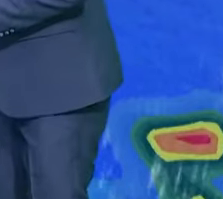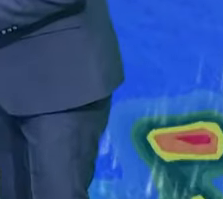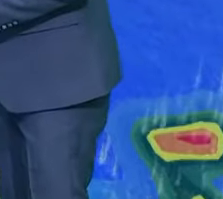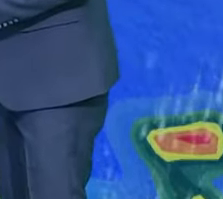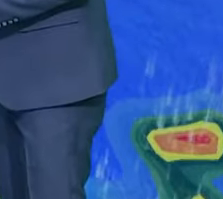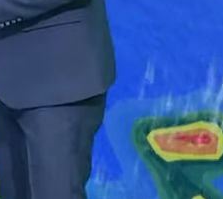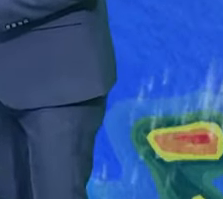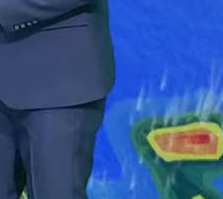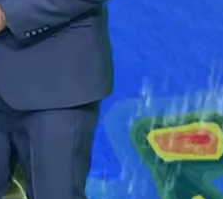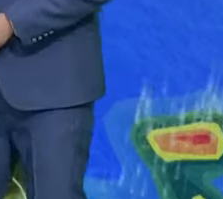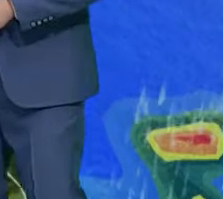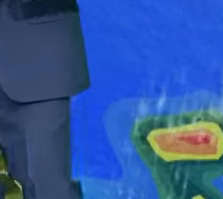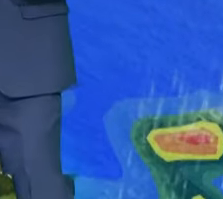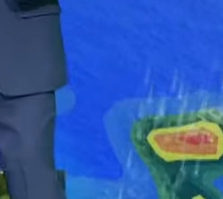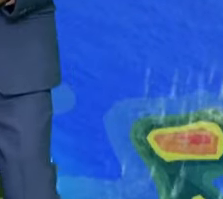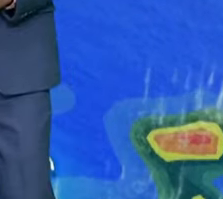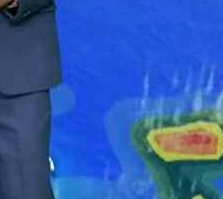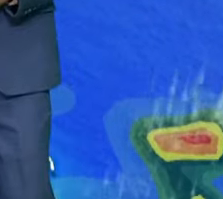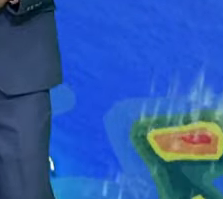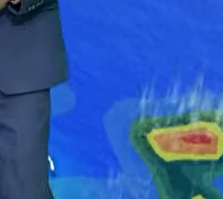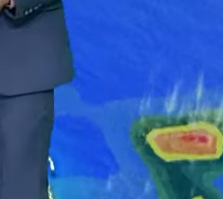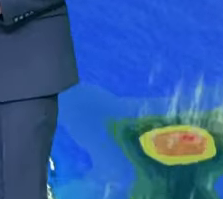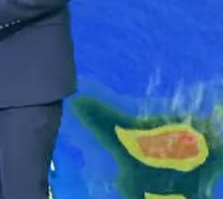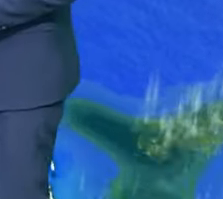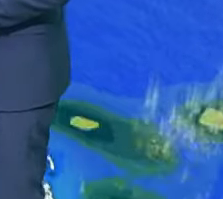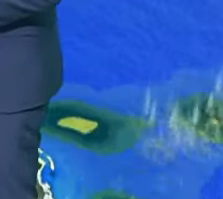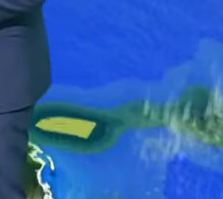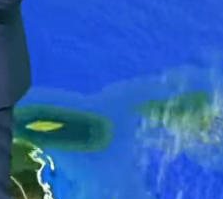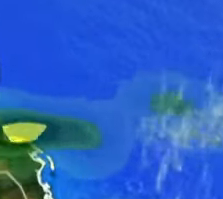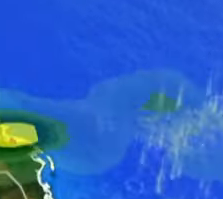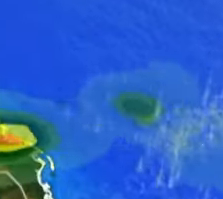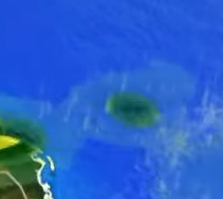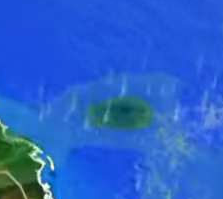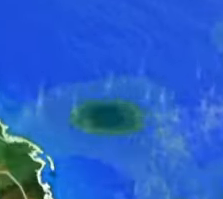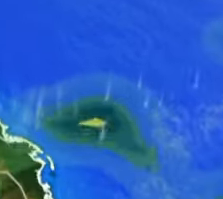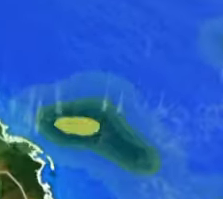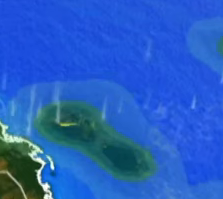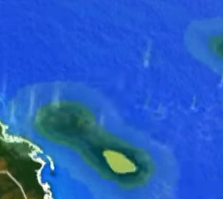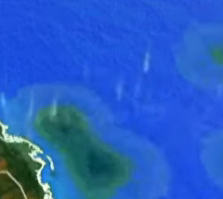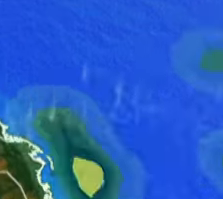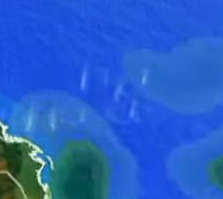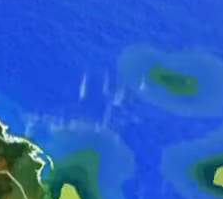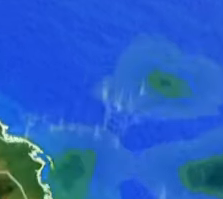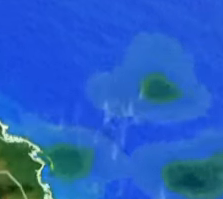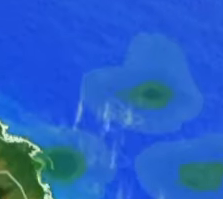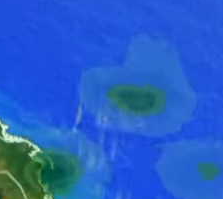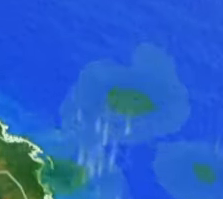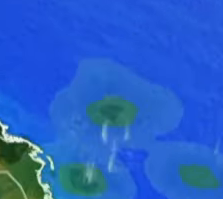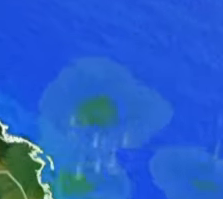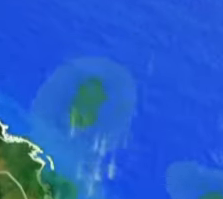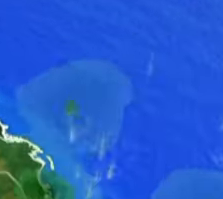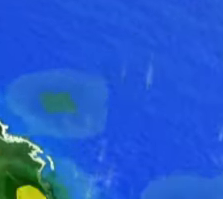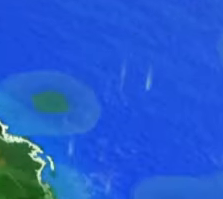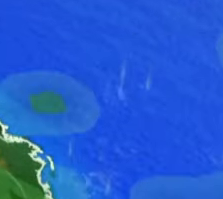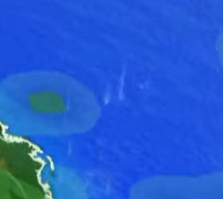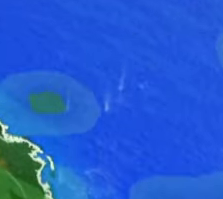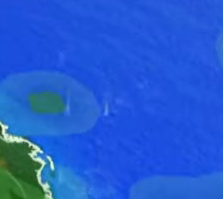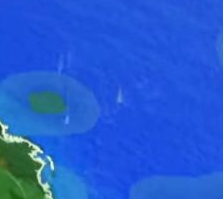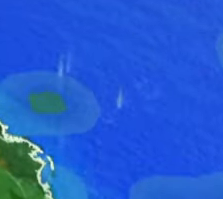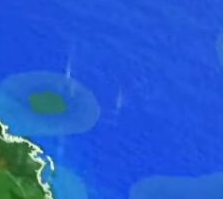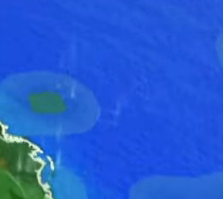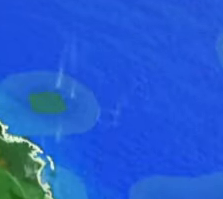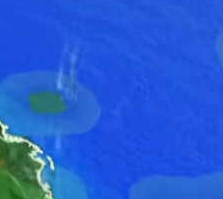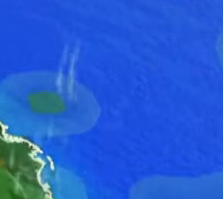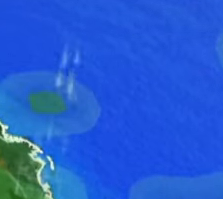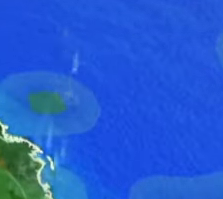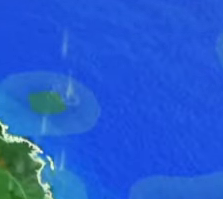sa Masbate, samantalang maaraw at mainit naman sa malaking bahagi ng Luzon at posible ang daglian at mahihinang pag-ulan sa gabi